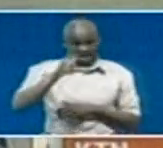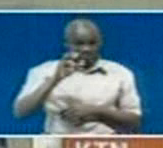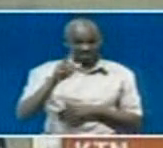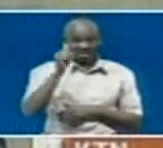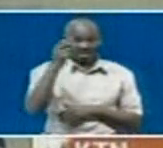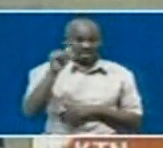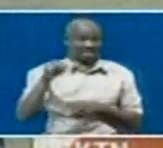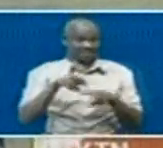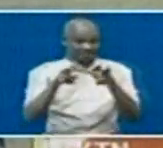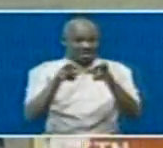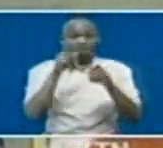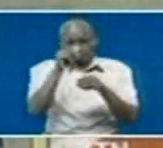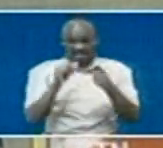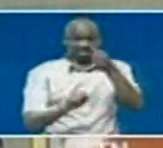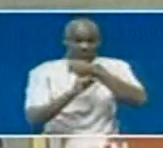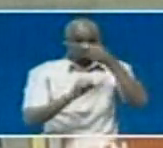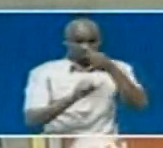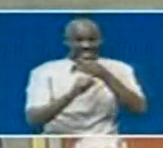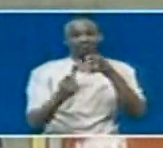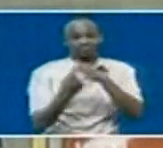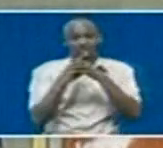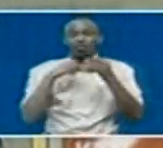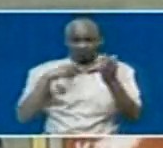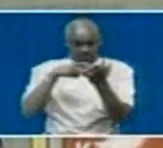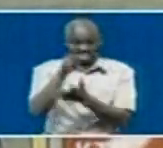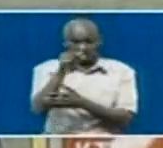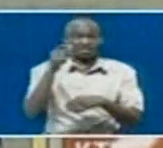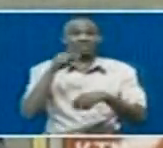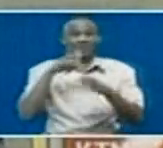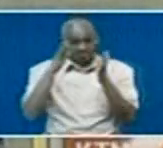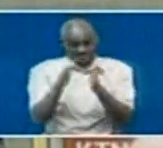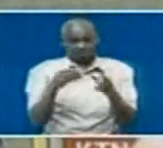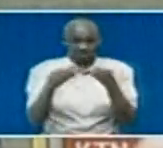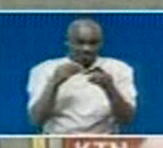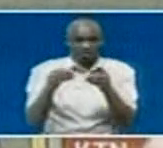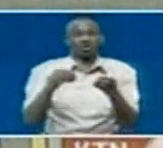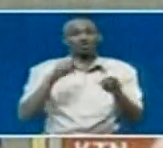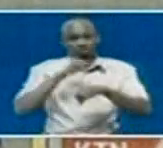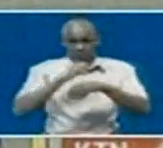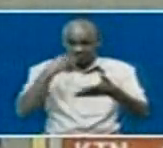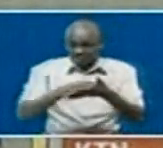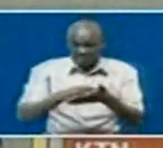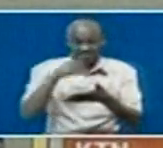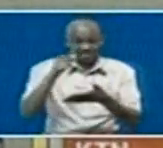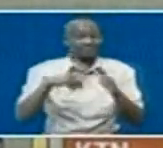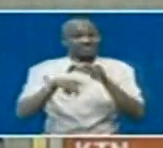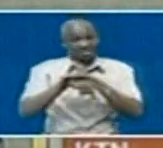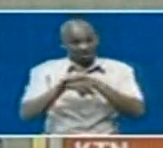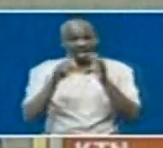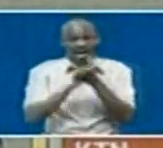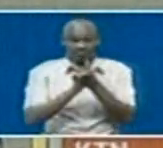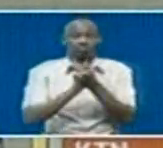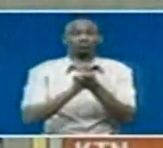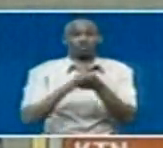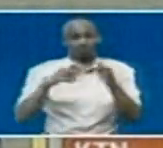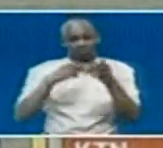River, hatimaye mfadhili mmoja amejitokeza na kuahidi kumlipia mwanafunzi huyo mlemavu karo yake ya shule ya msingi hadi ya chuo